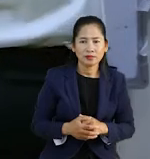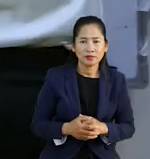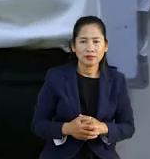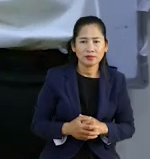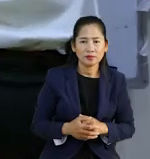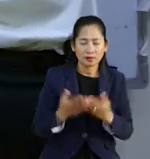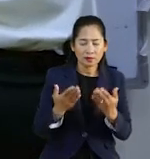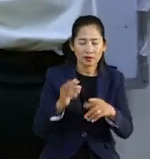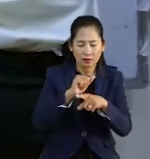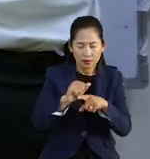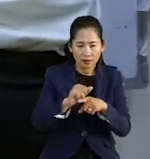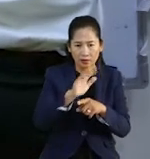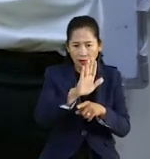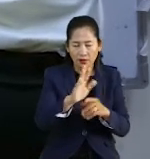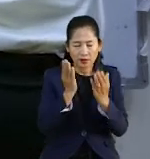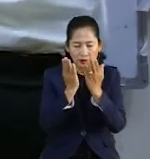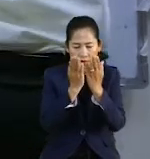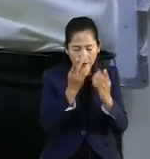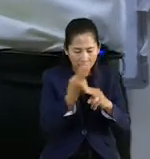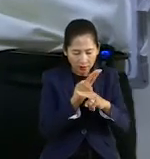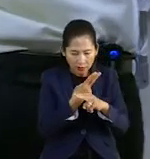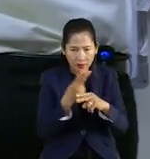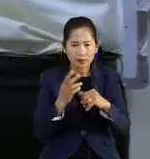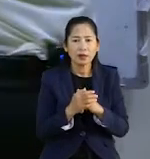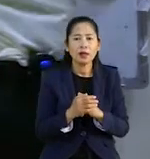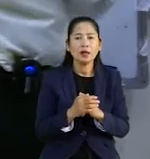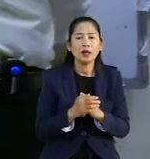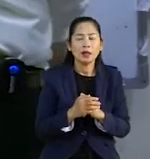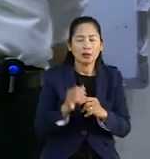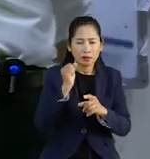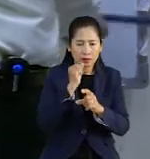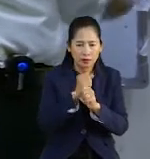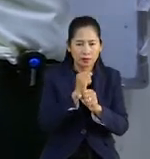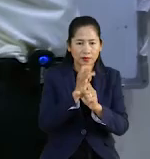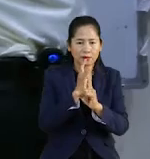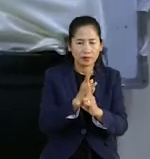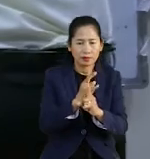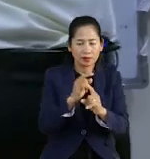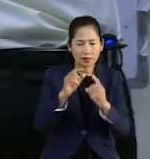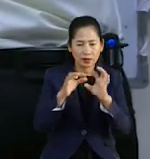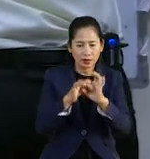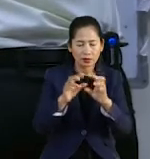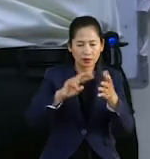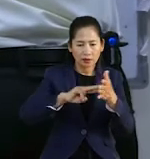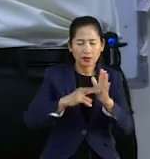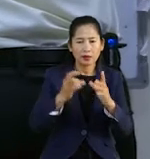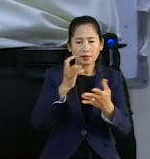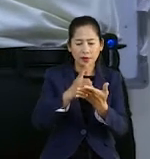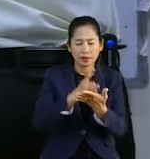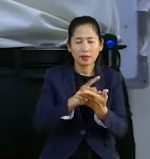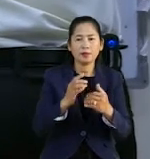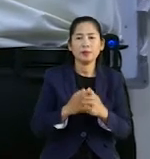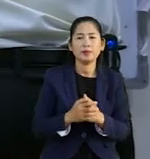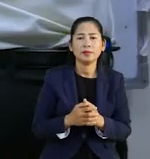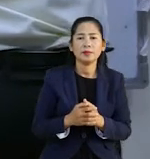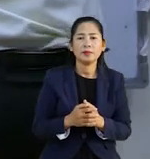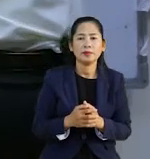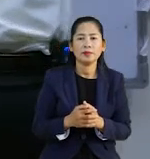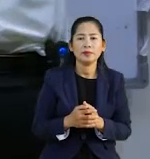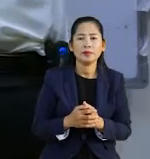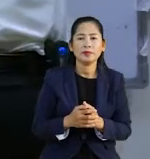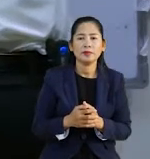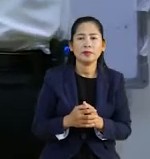นี่คือเชี่ยลมฮัตในกองเตาอ่านวัดนะรายประนิบัติเต่าหนึ่งคลำซาเมเรียนรบยืน